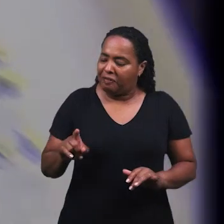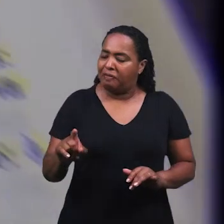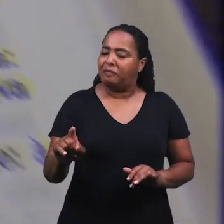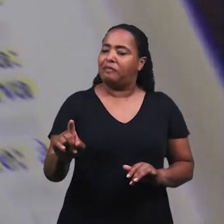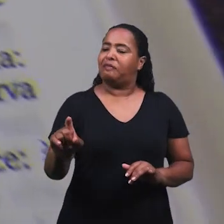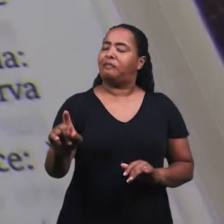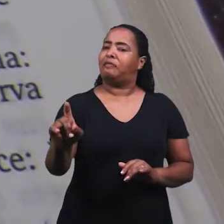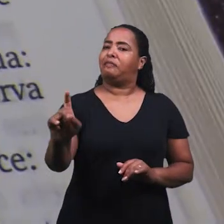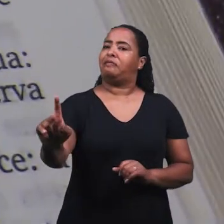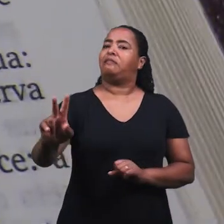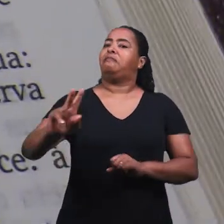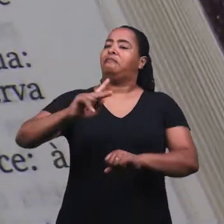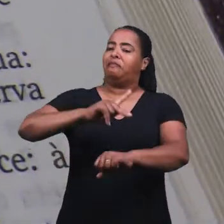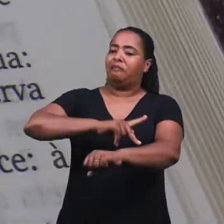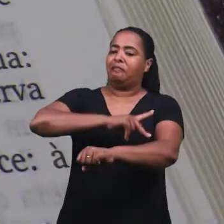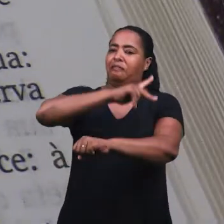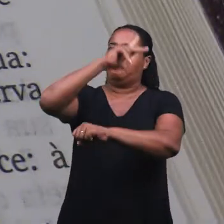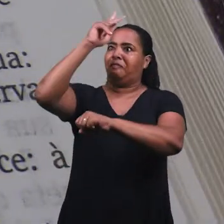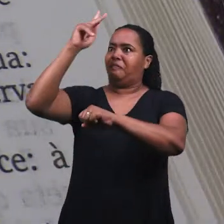Rocha